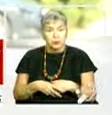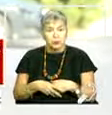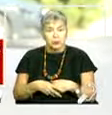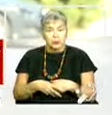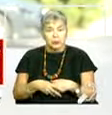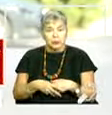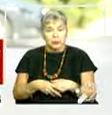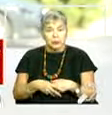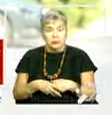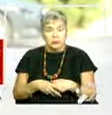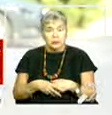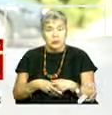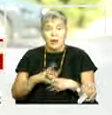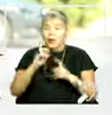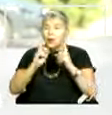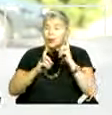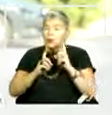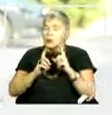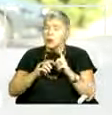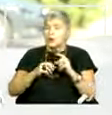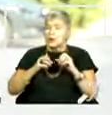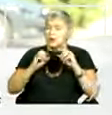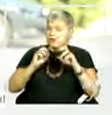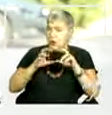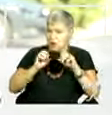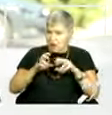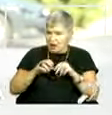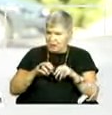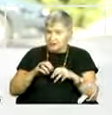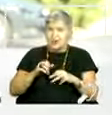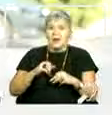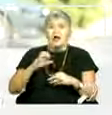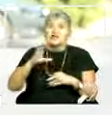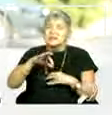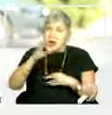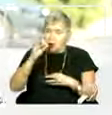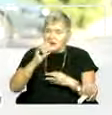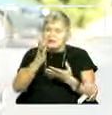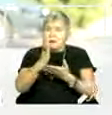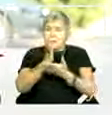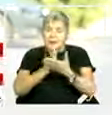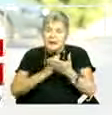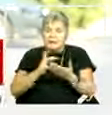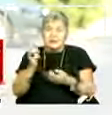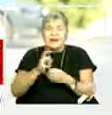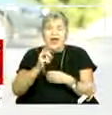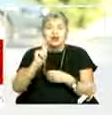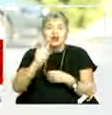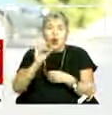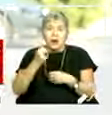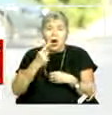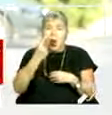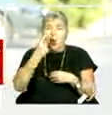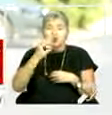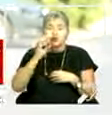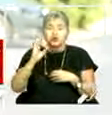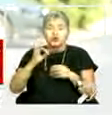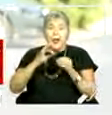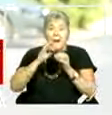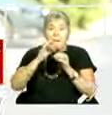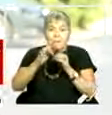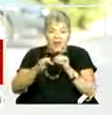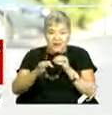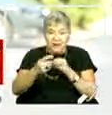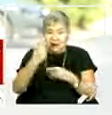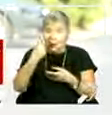Bun găsit, iată, potrivit unor surse, ar fi fost găsite bucăți de dronă la 100 de metri